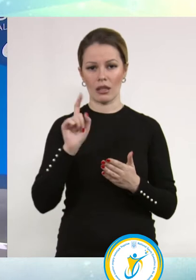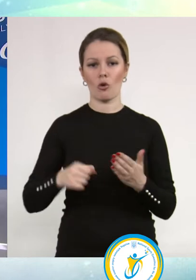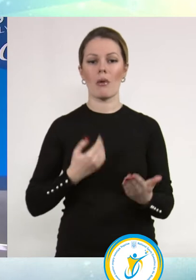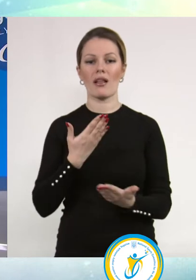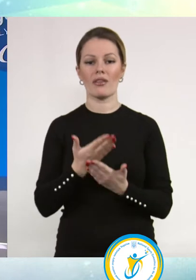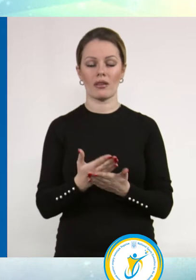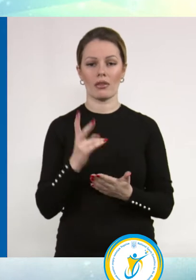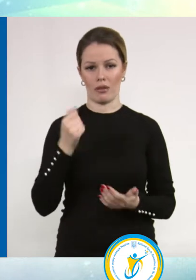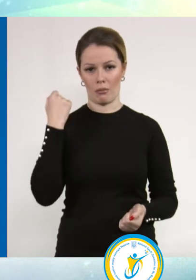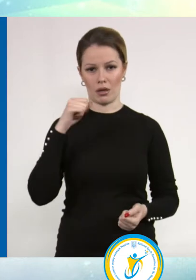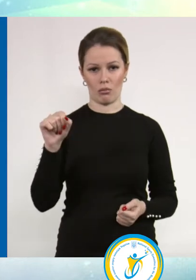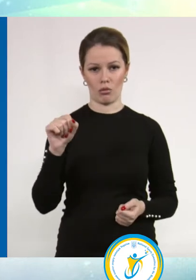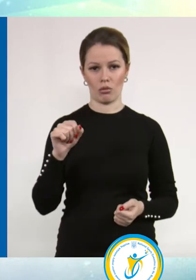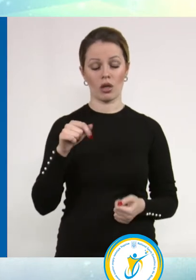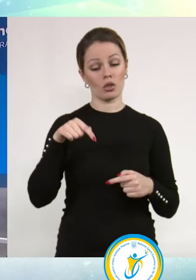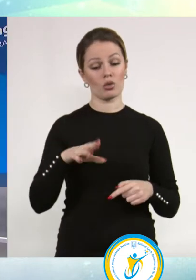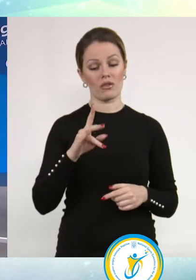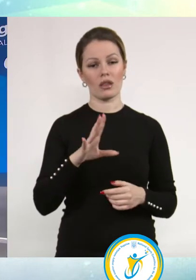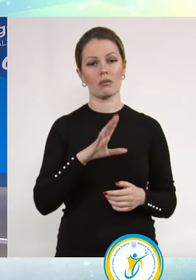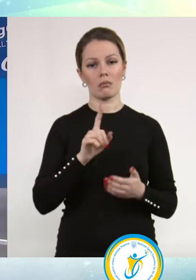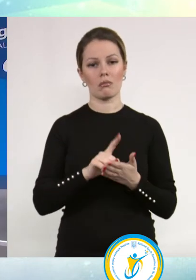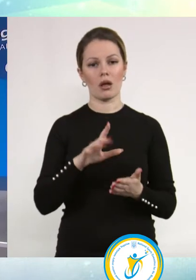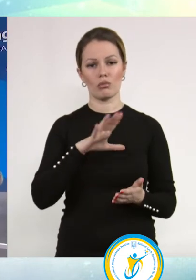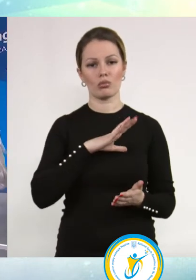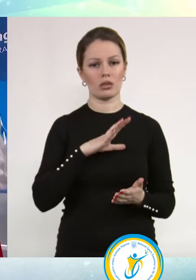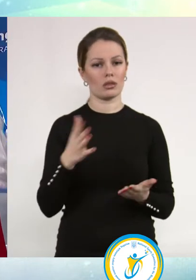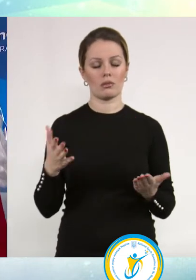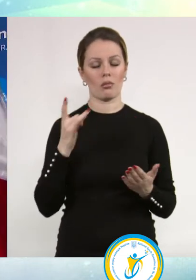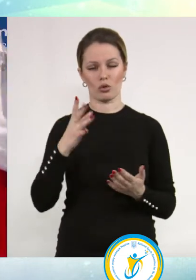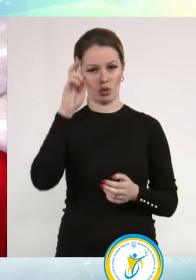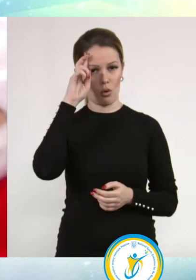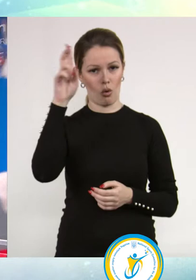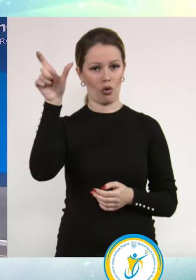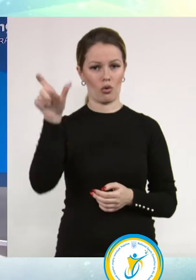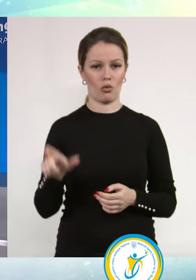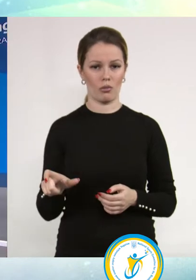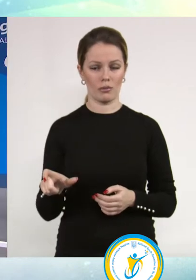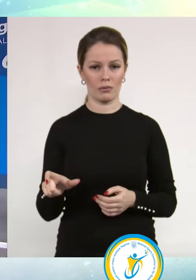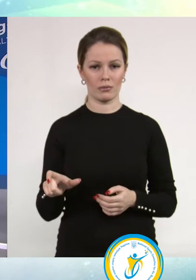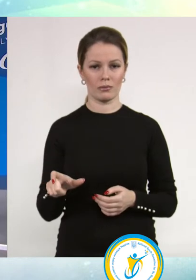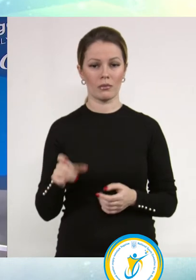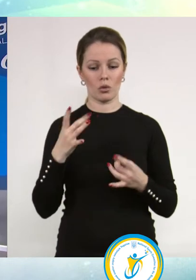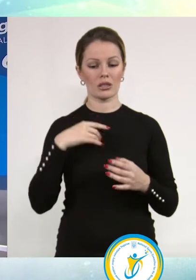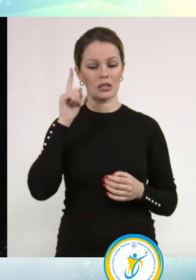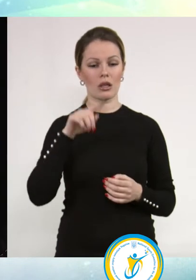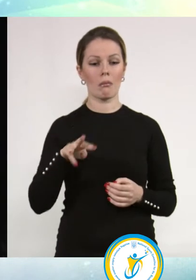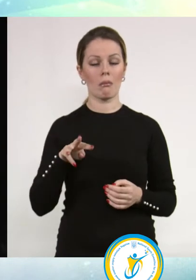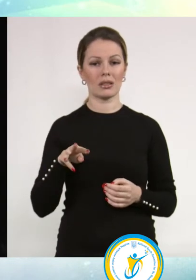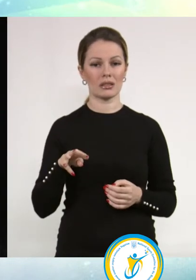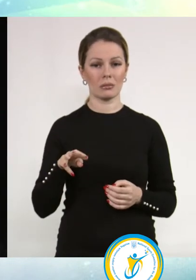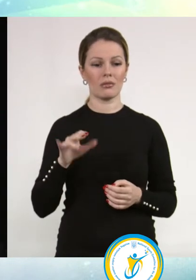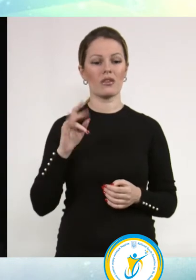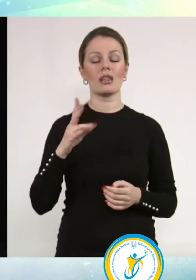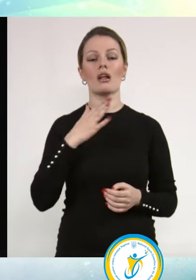на перемогу. Ну тут він должен бути на спринті, на этом просто королем. Я просто знаю Макса.